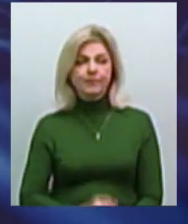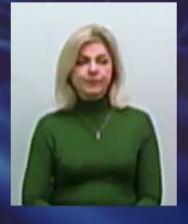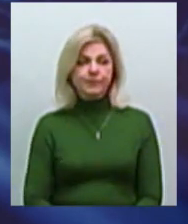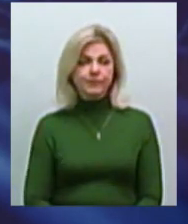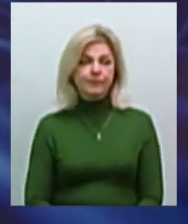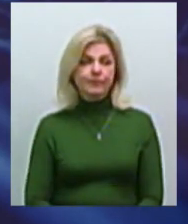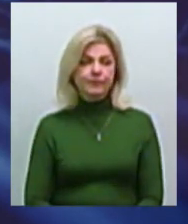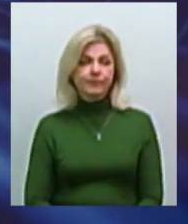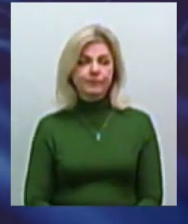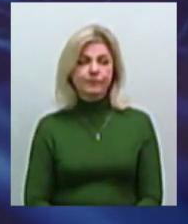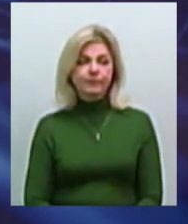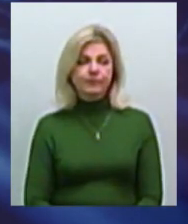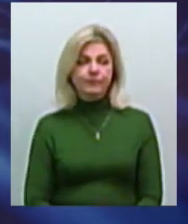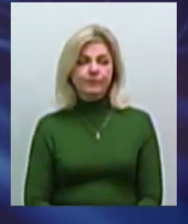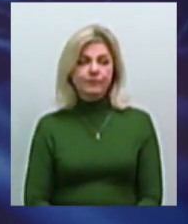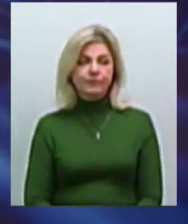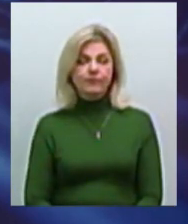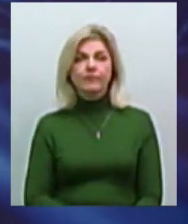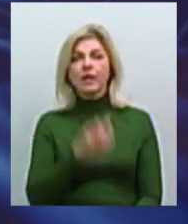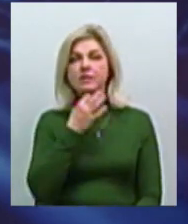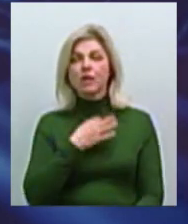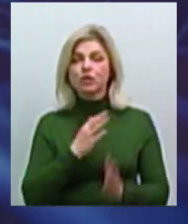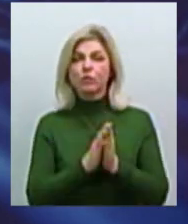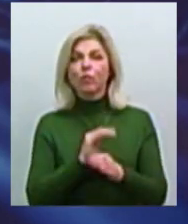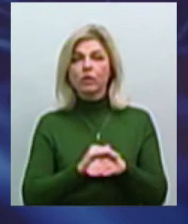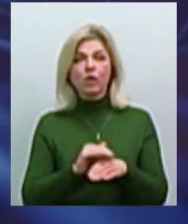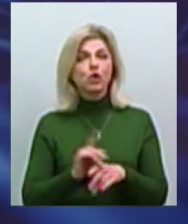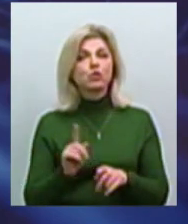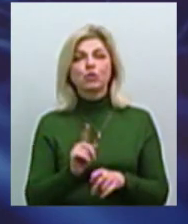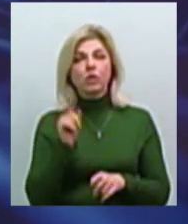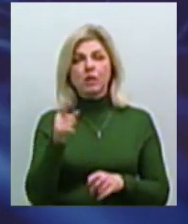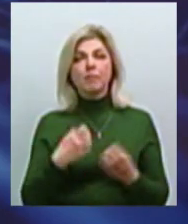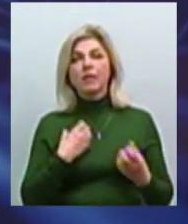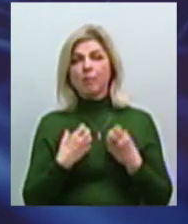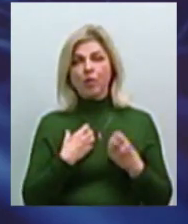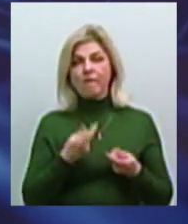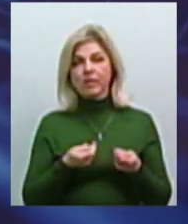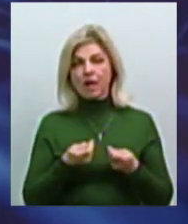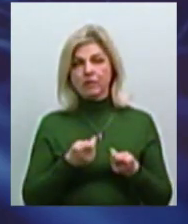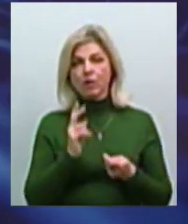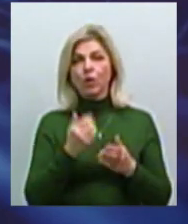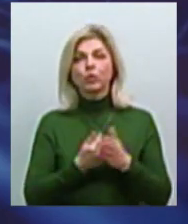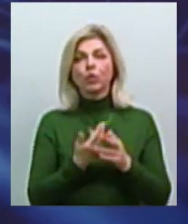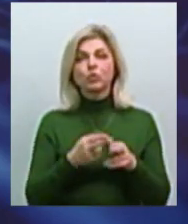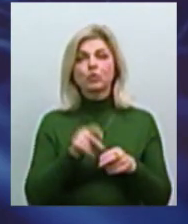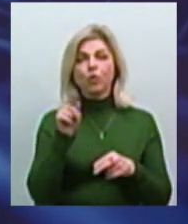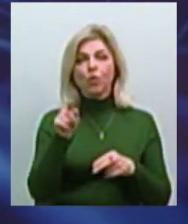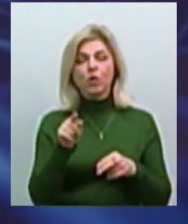Михайла Олександрова. Скажіть, будь ласка, що викликало занепокоєння влади до цього закладу?